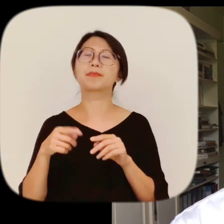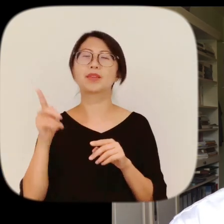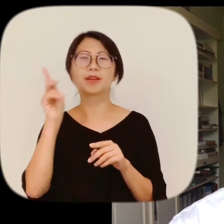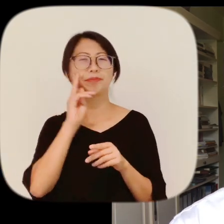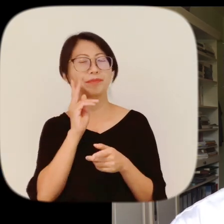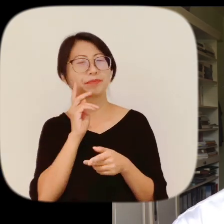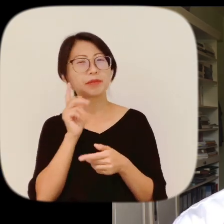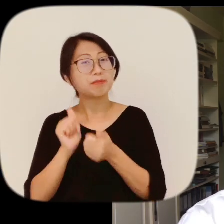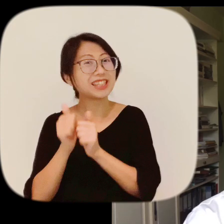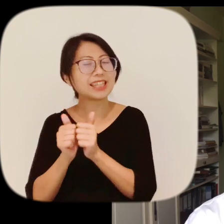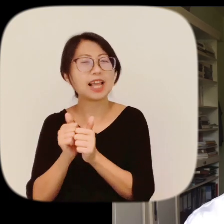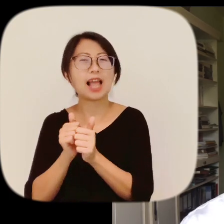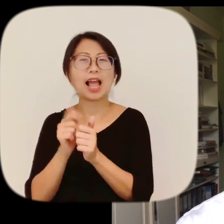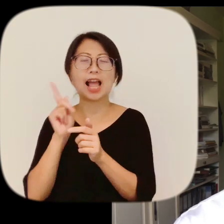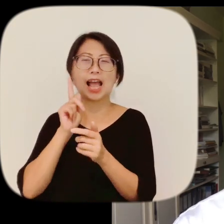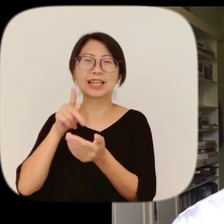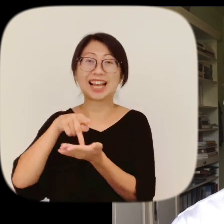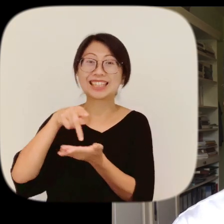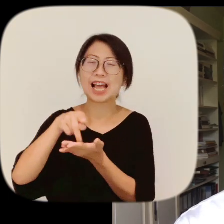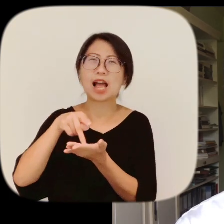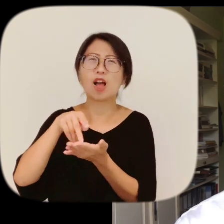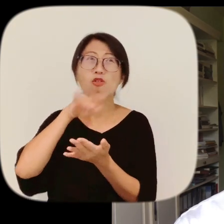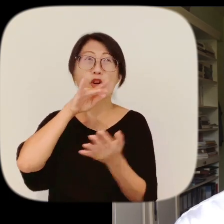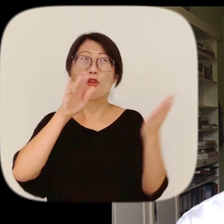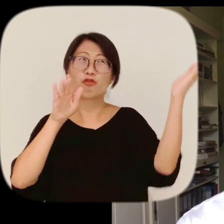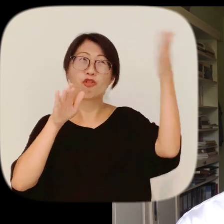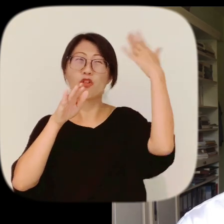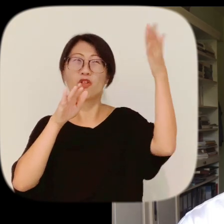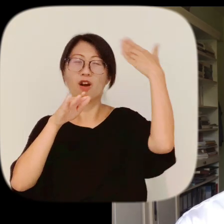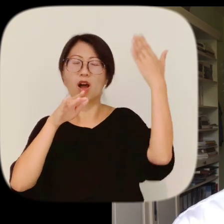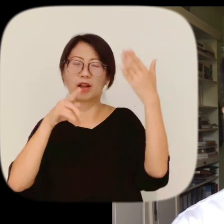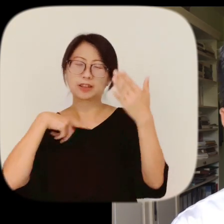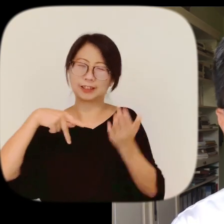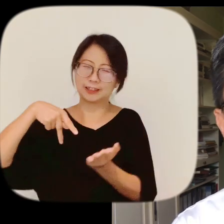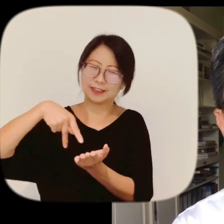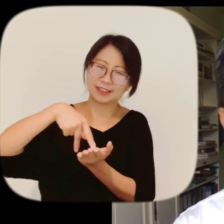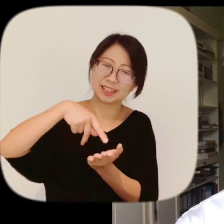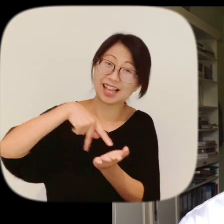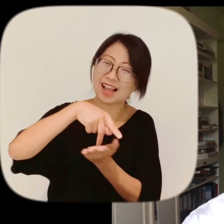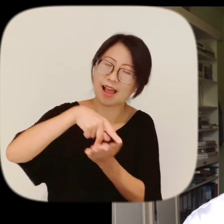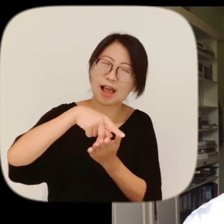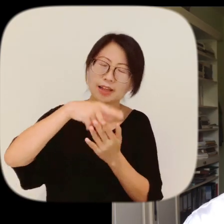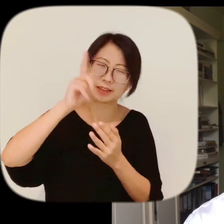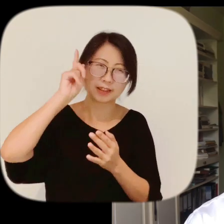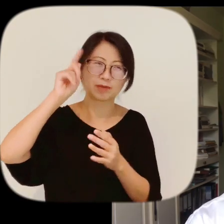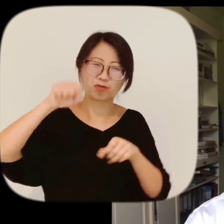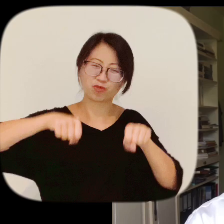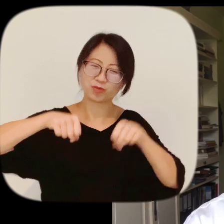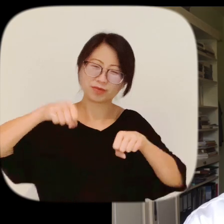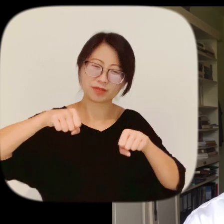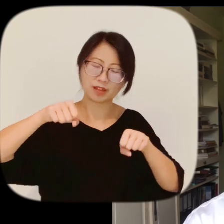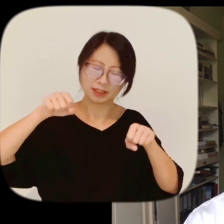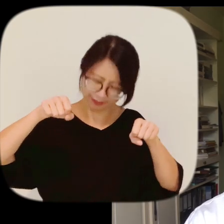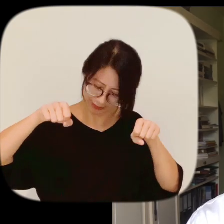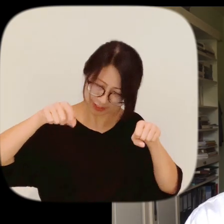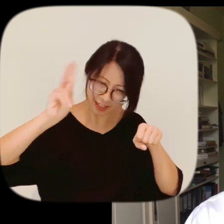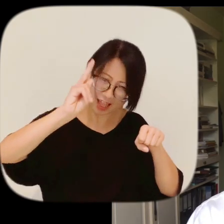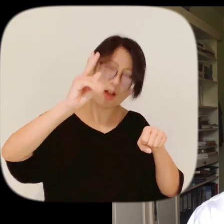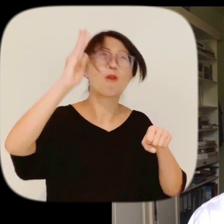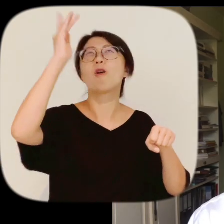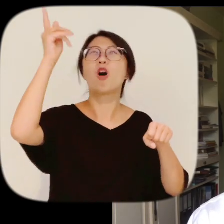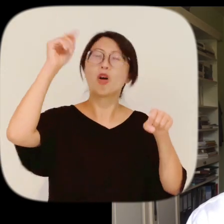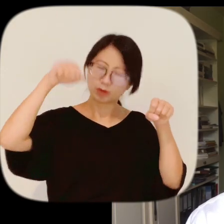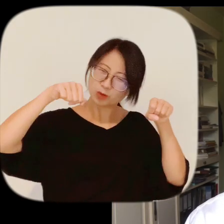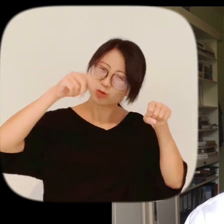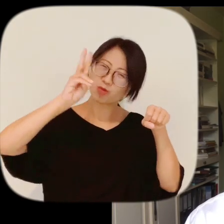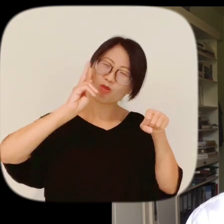踩单车比赛的时候如果你面见面对逆风你可以怎么做呢面对逆风你个人来说你就低下个头啦低下个头